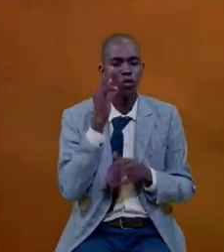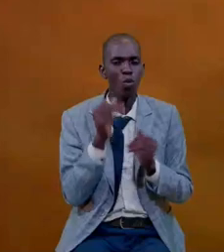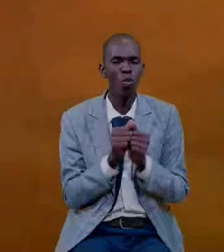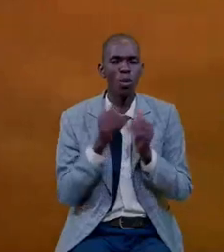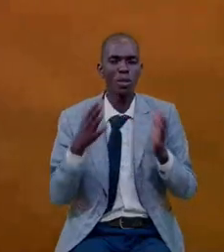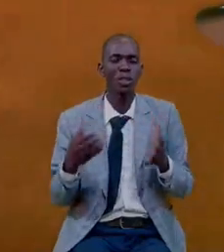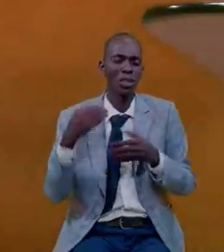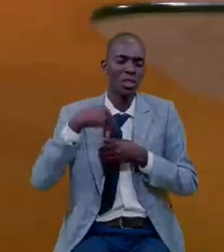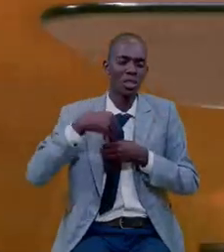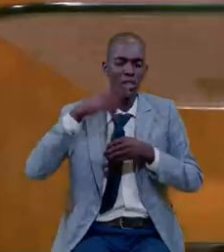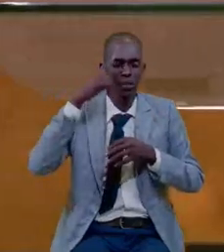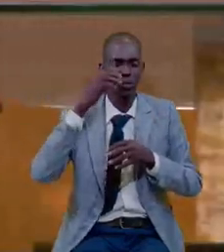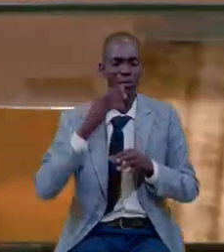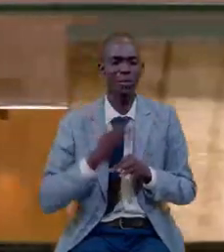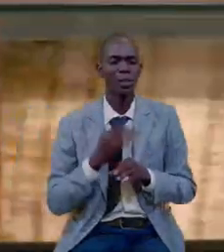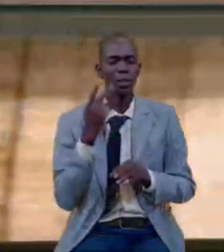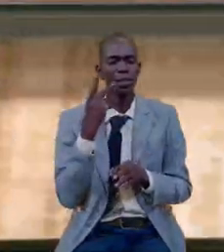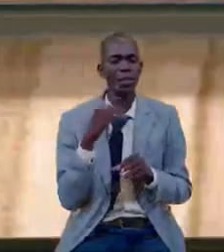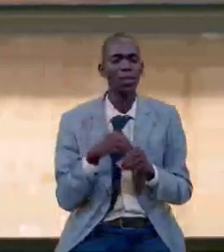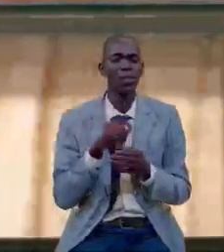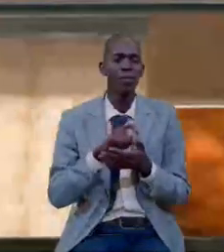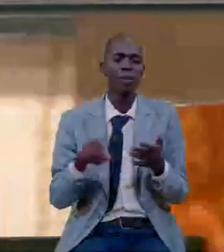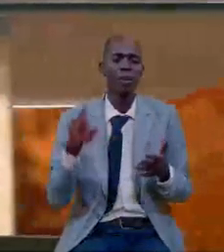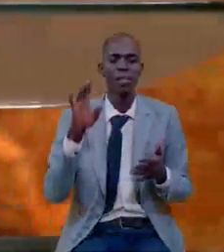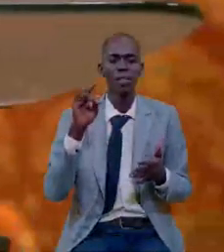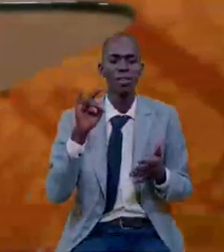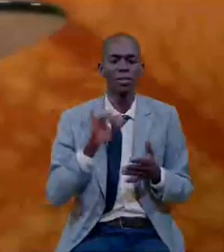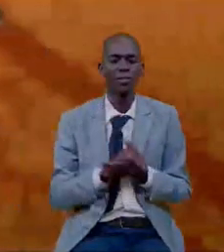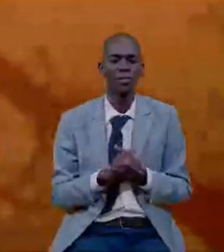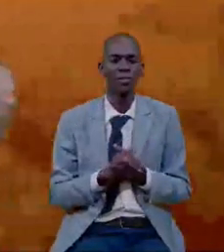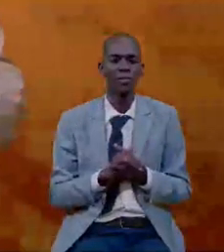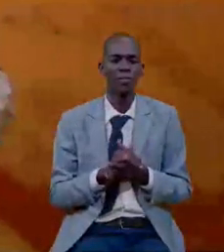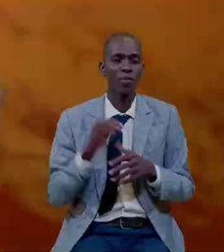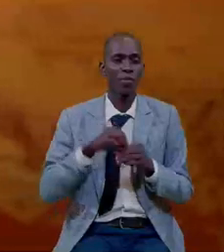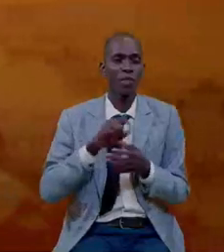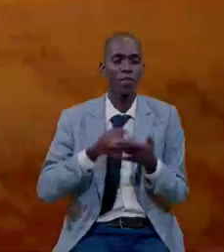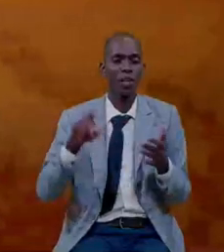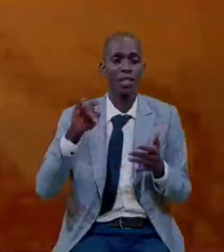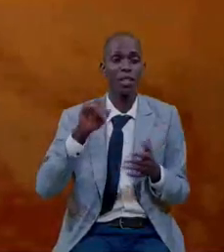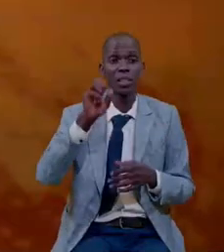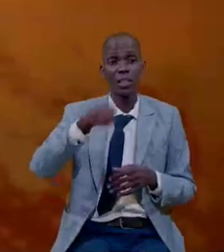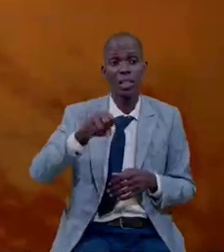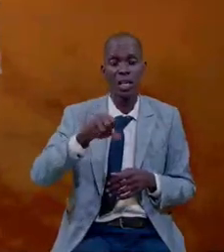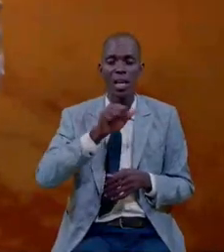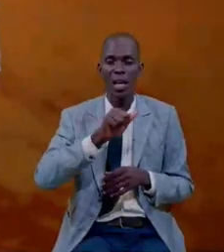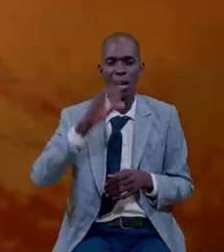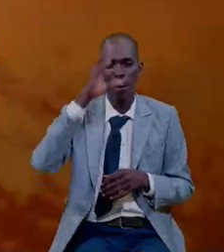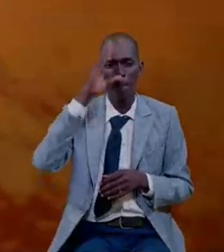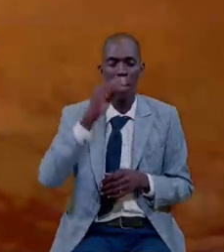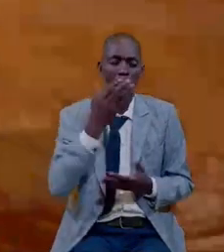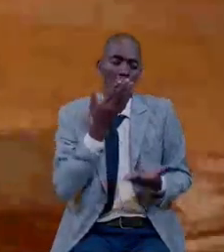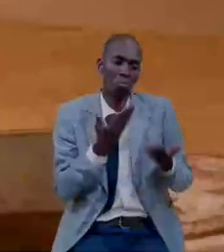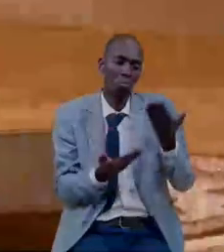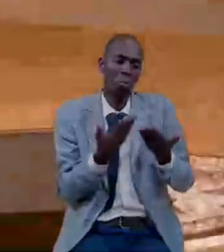foi essentielle. Verset 18. Mais quelqu'un dira,